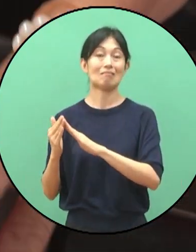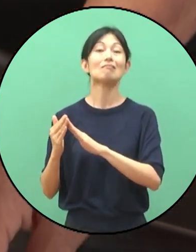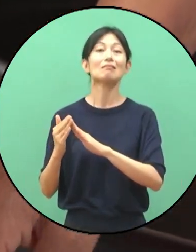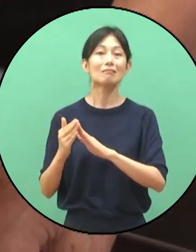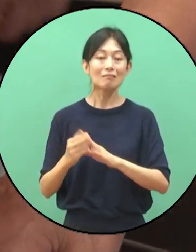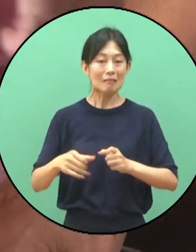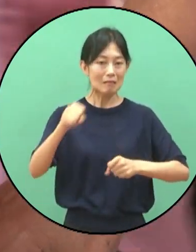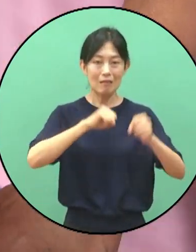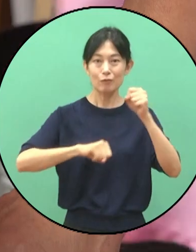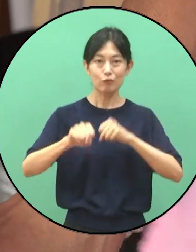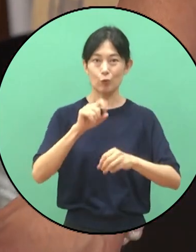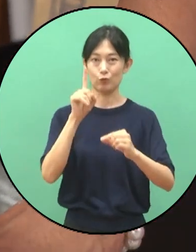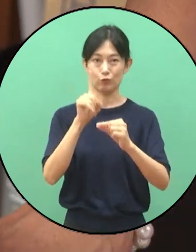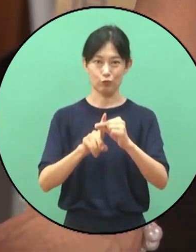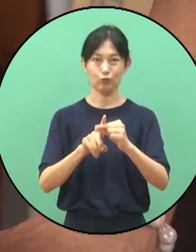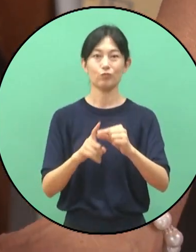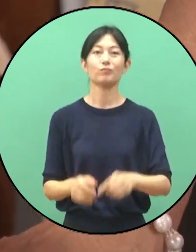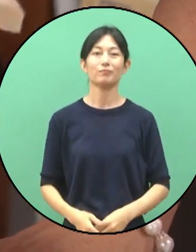動しています。